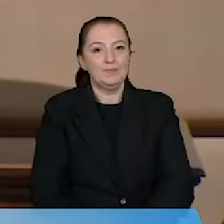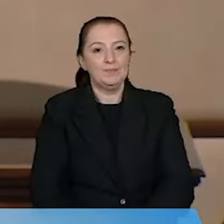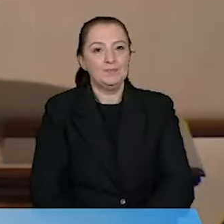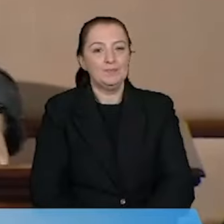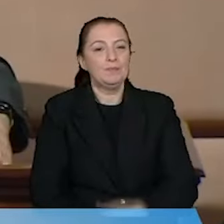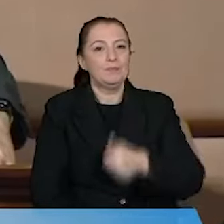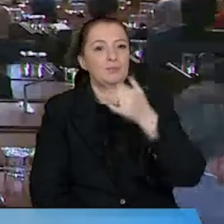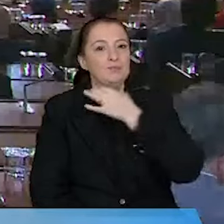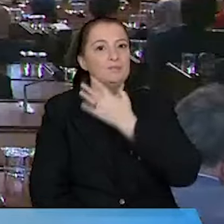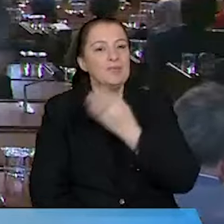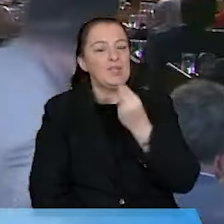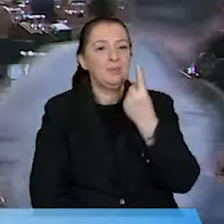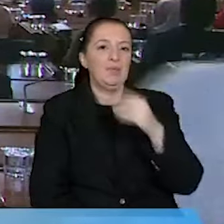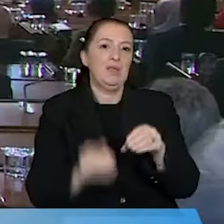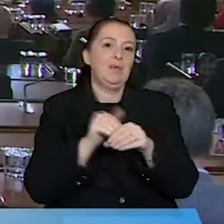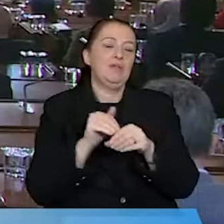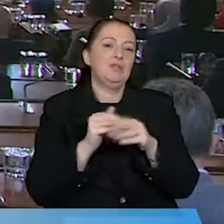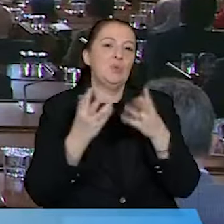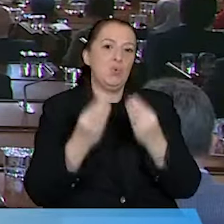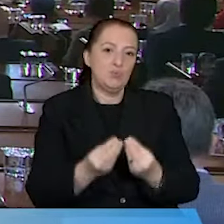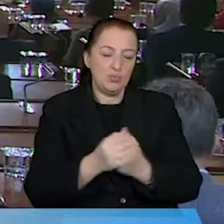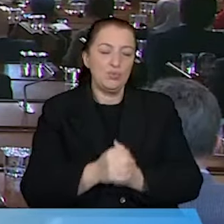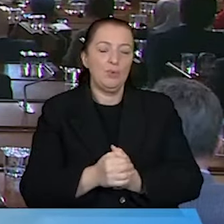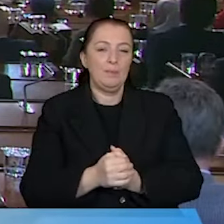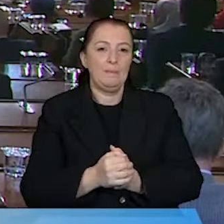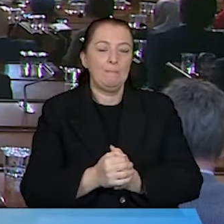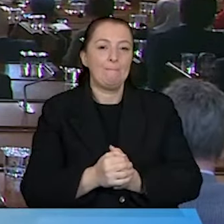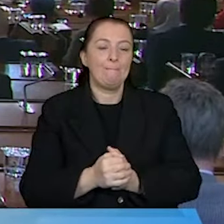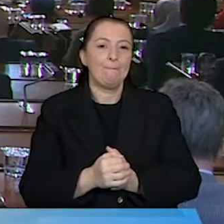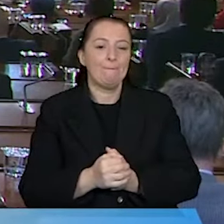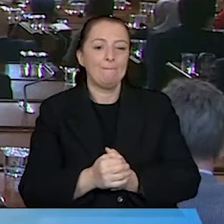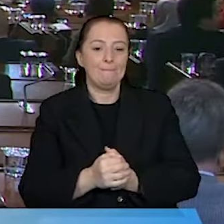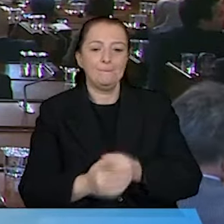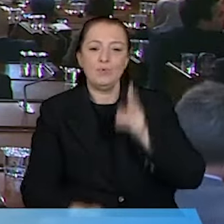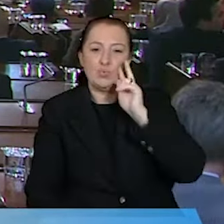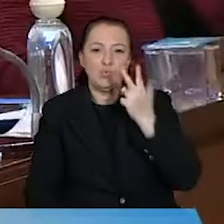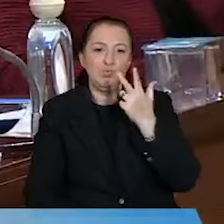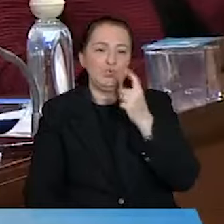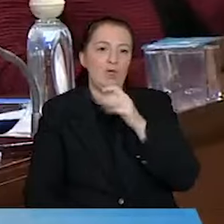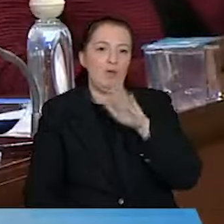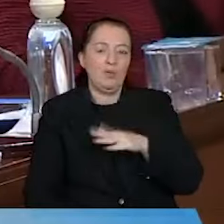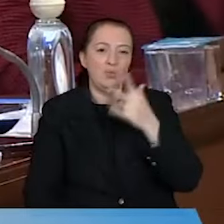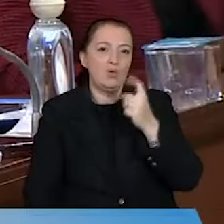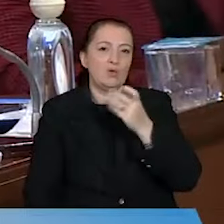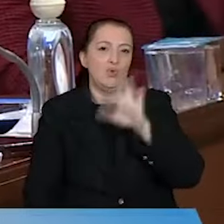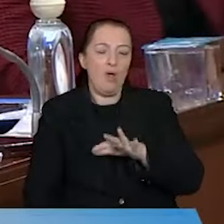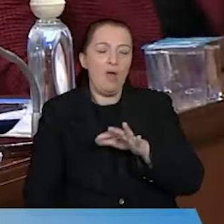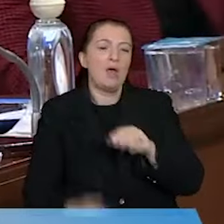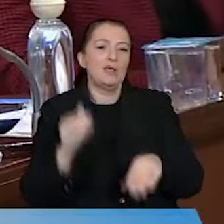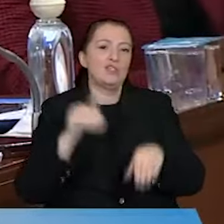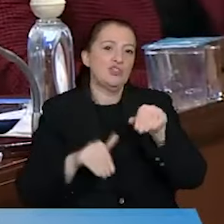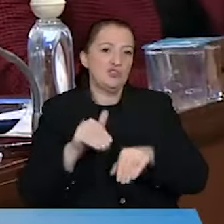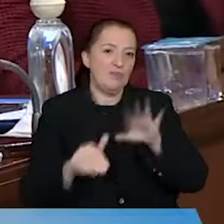Başkanım, teşekkür ediyorum. İyi bir meclis diliyorum herkese. Şimdi tabii ki son 3 aydayız ve 3 ay sonra yerel seçimler var.